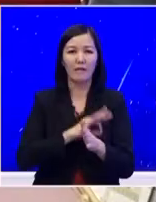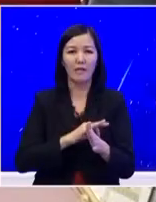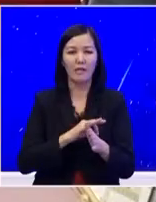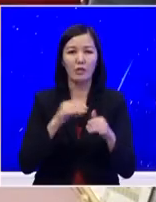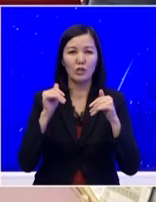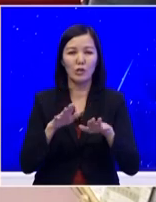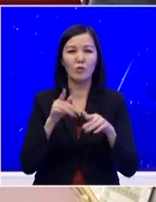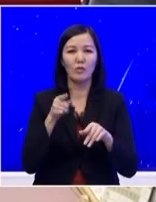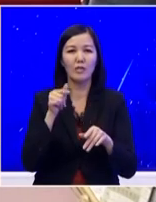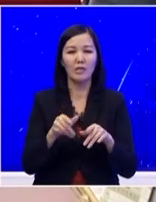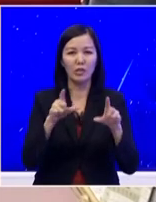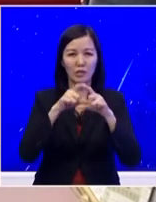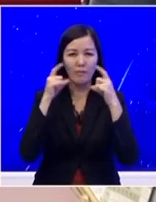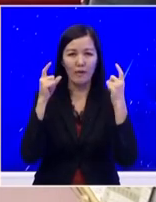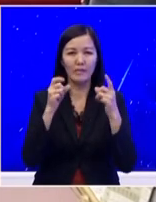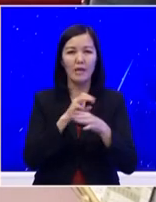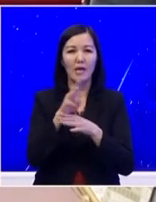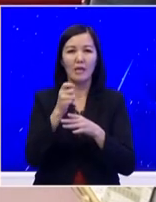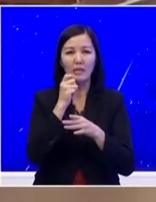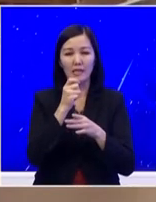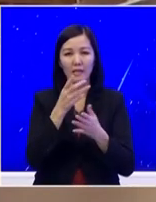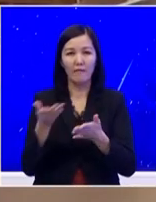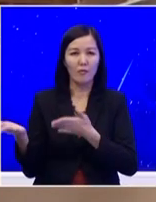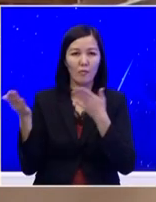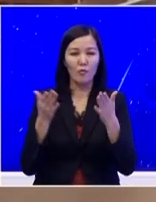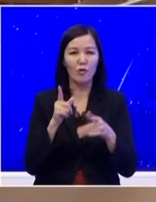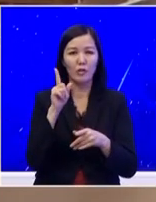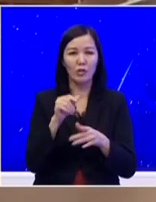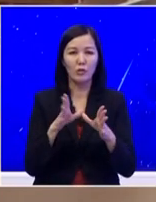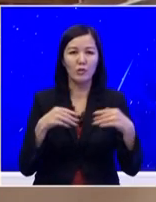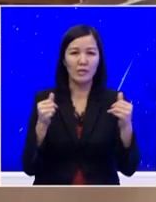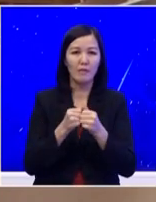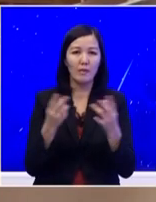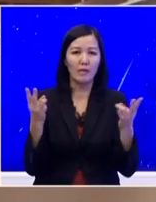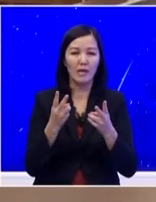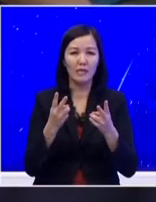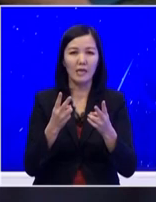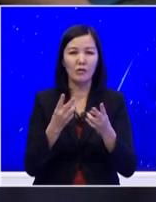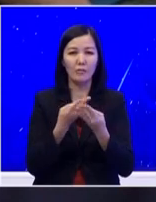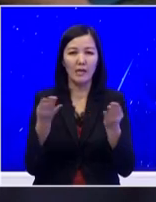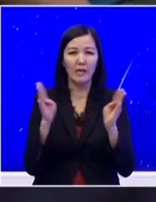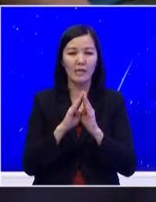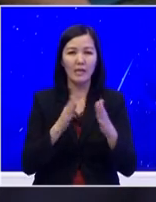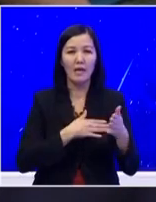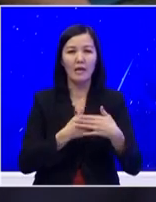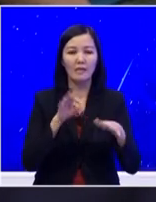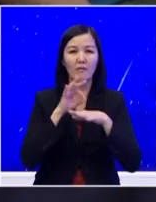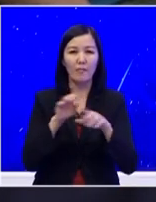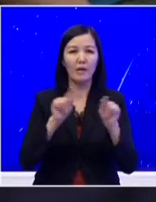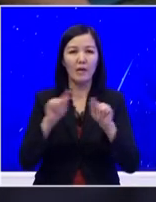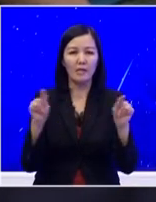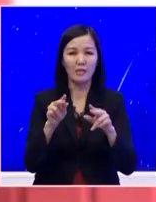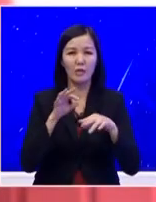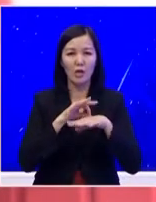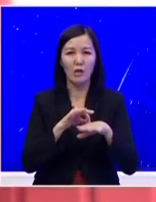тысячи масок. Обеспечила доставку еды более сотням нуждающимся и находящимся на карантине. Активно ведет и пропагандистскую